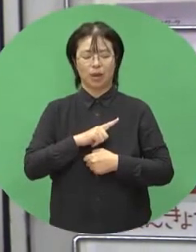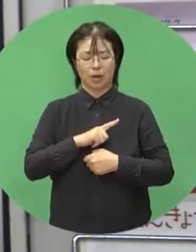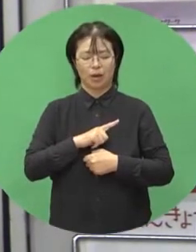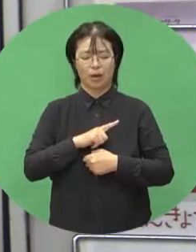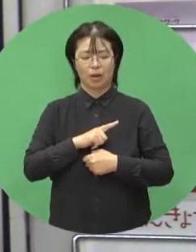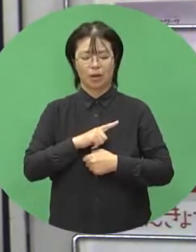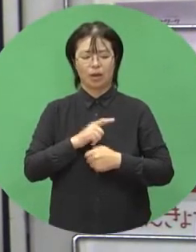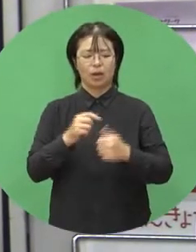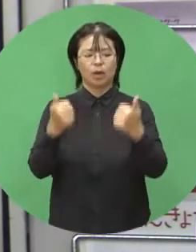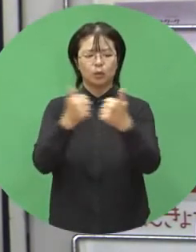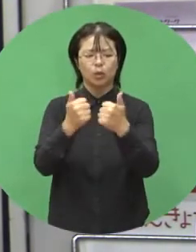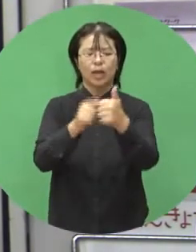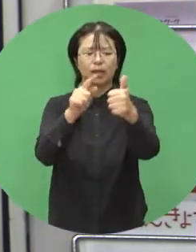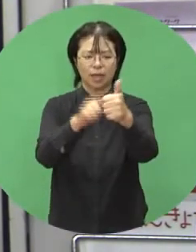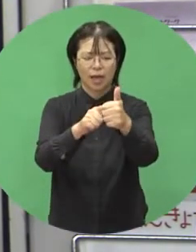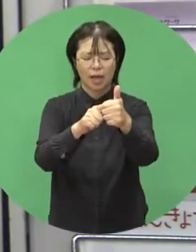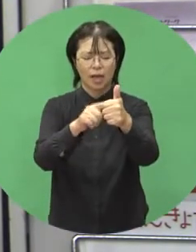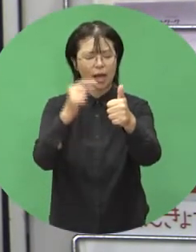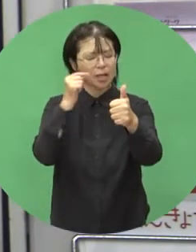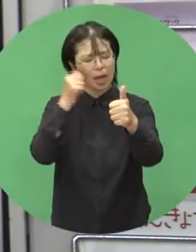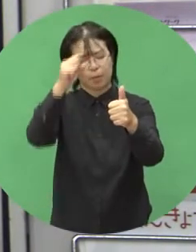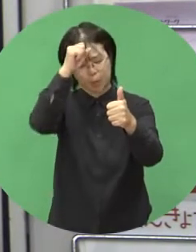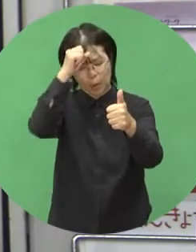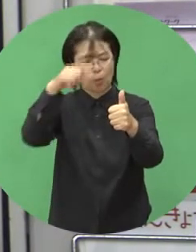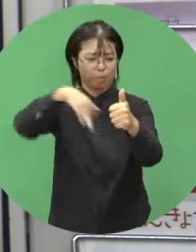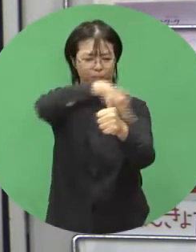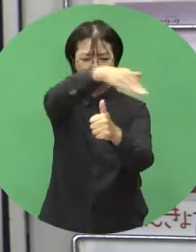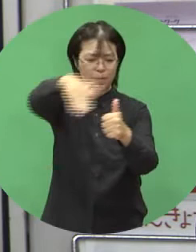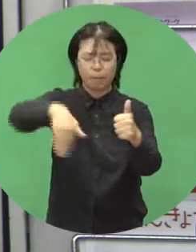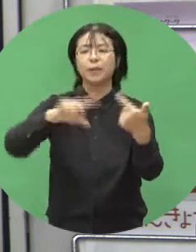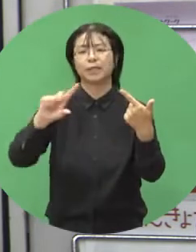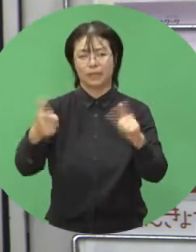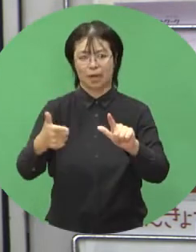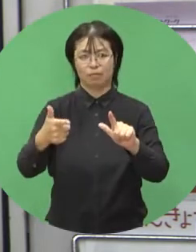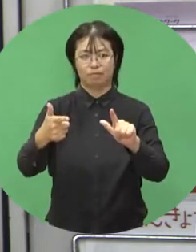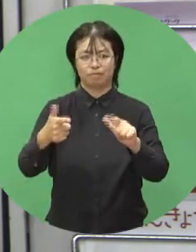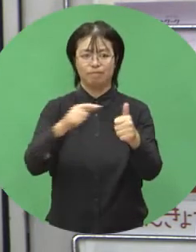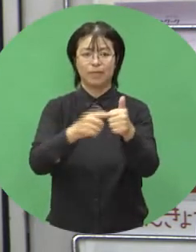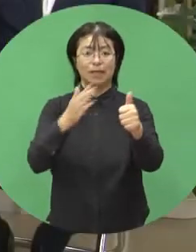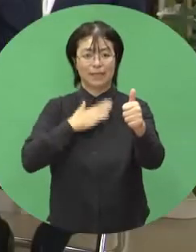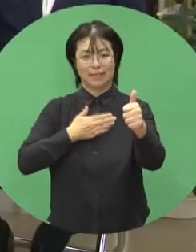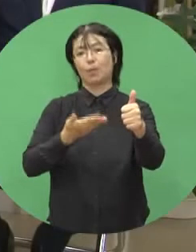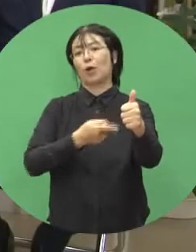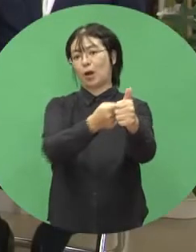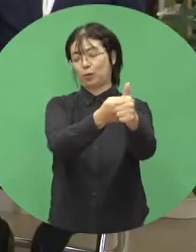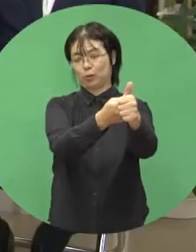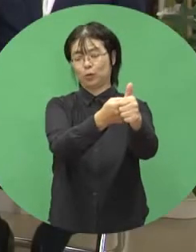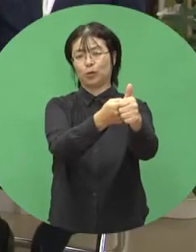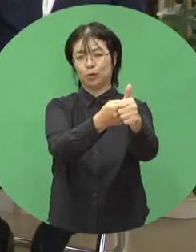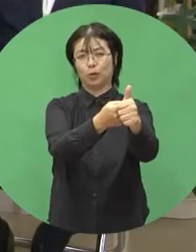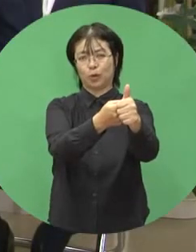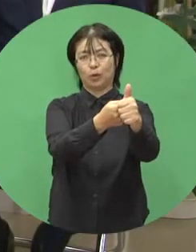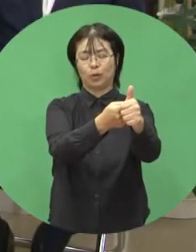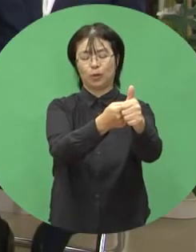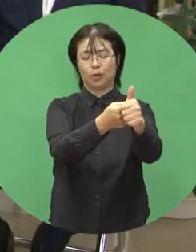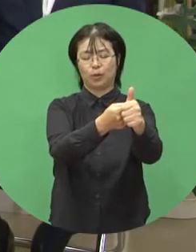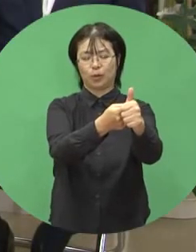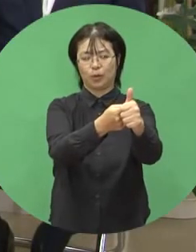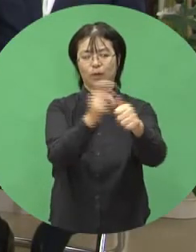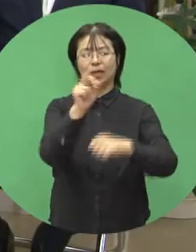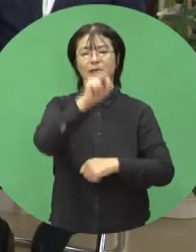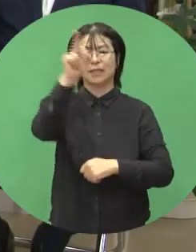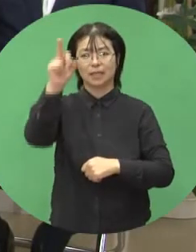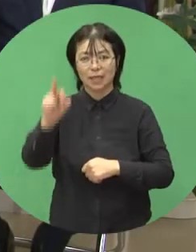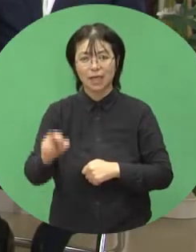けでないと、あなたのその難病になられた一人だけでないということをですね、自覚していただくことも大事です。であとですね、とセンター